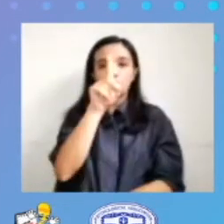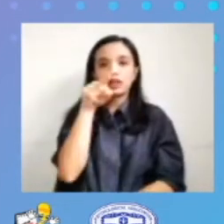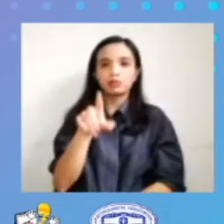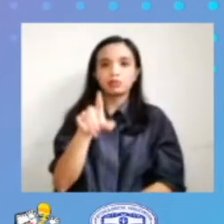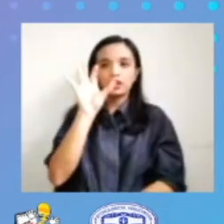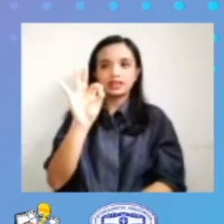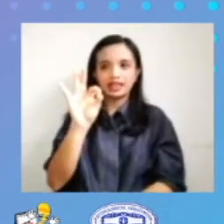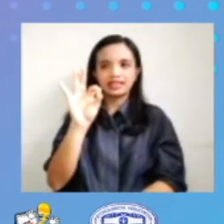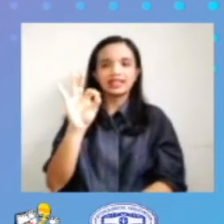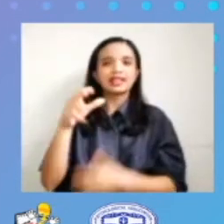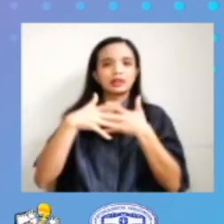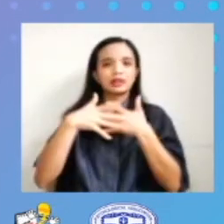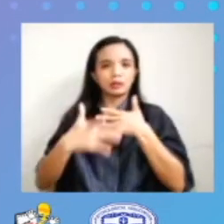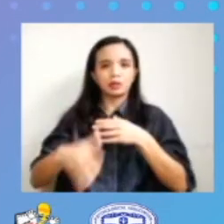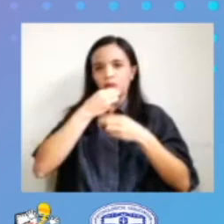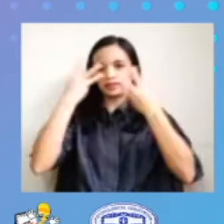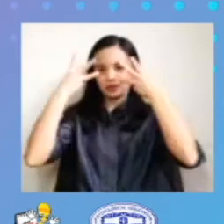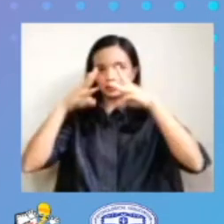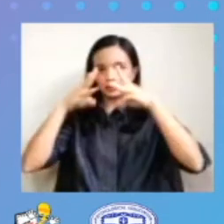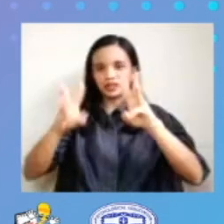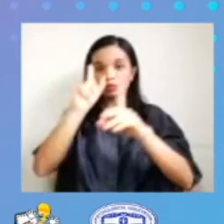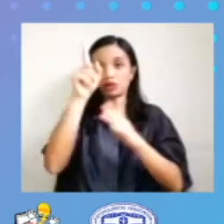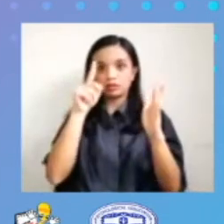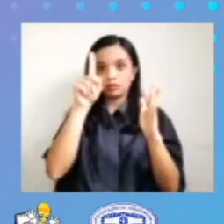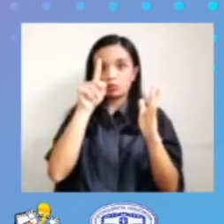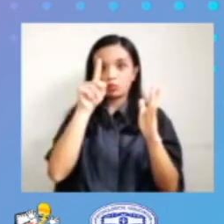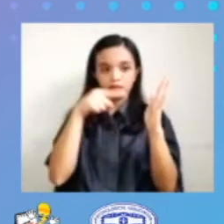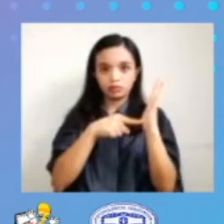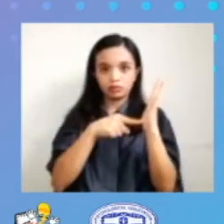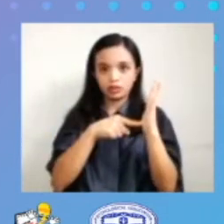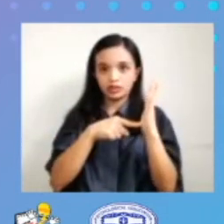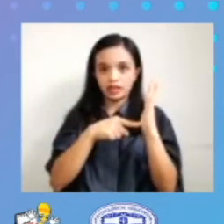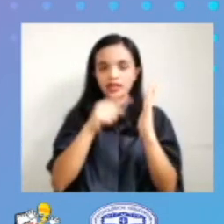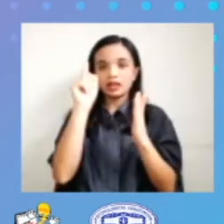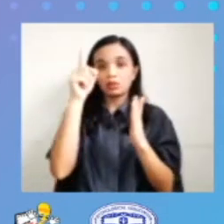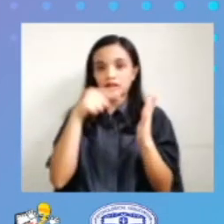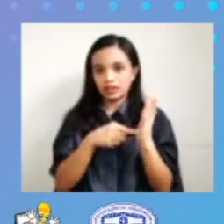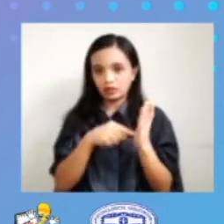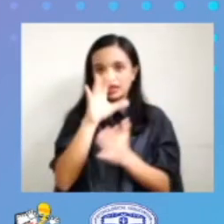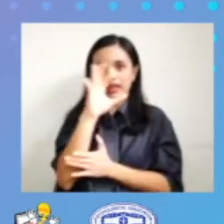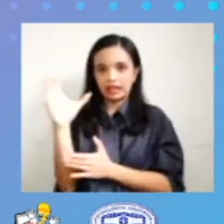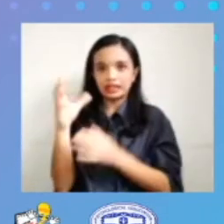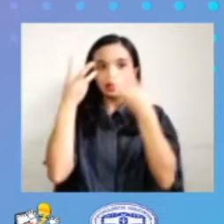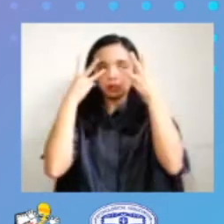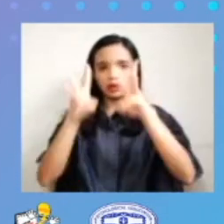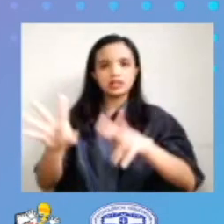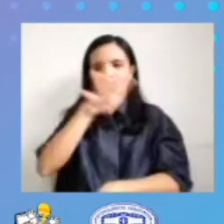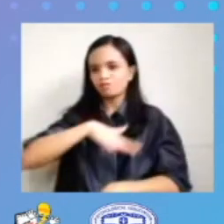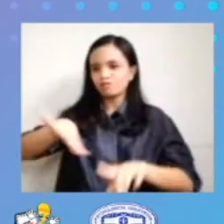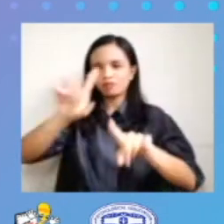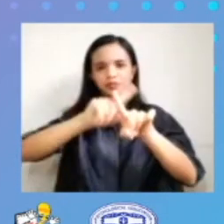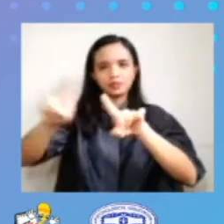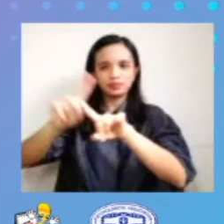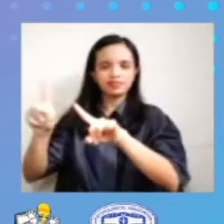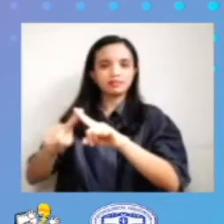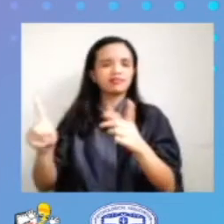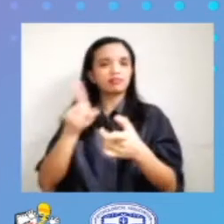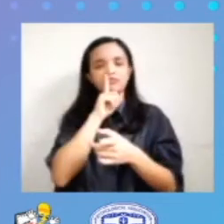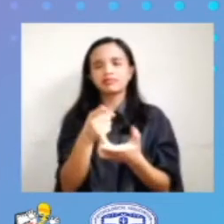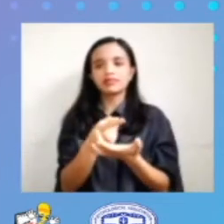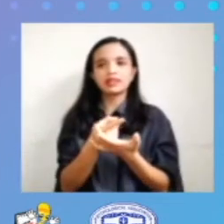vegetable packs, which is very good, no? To really promote sa amin sa Bacoor, oo. True. Dito sa Bacoor, namili yung